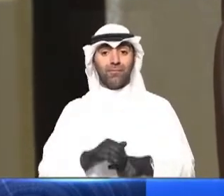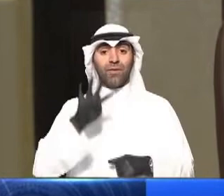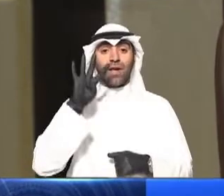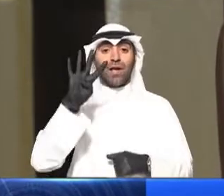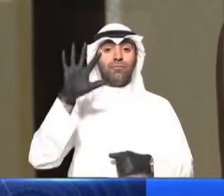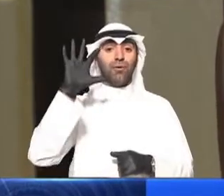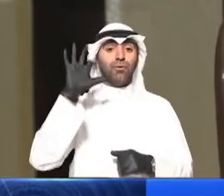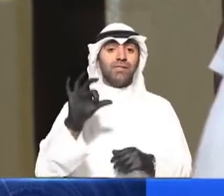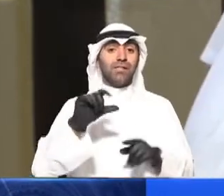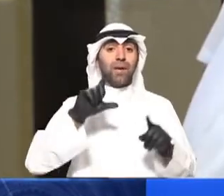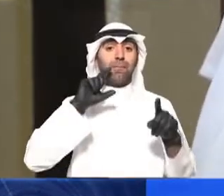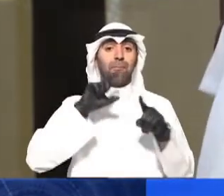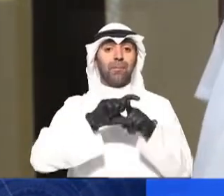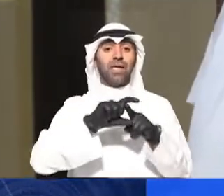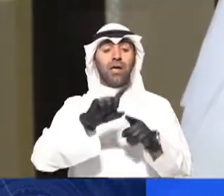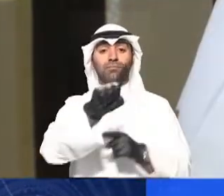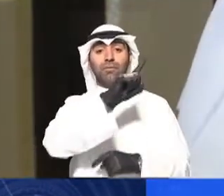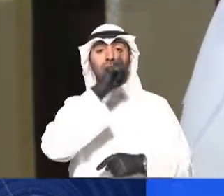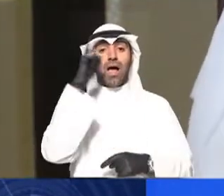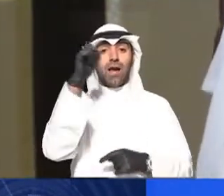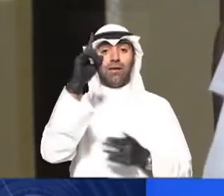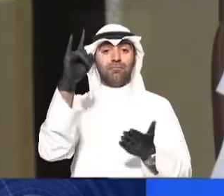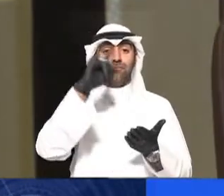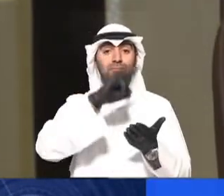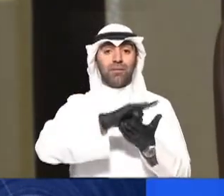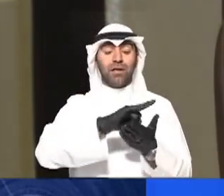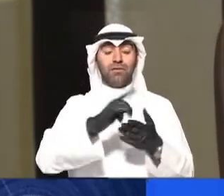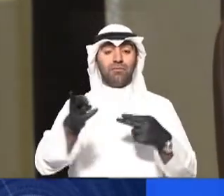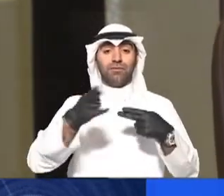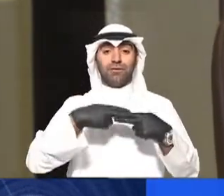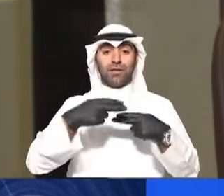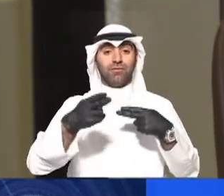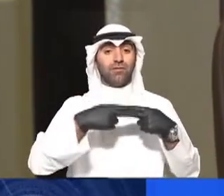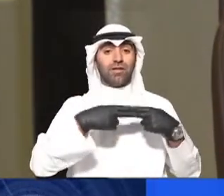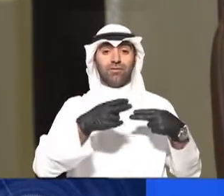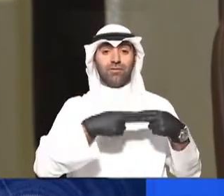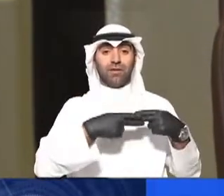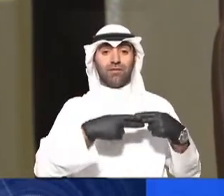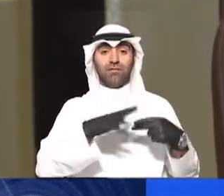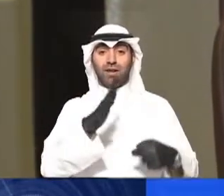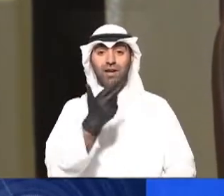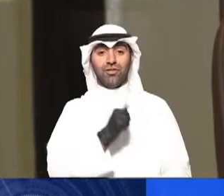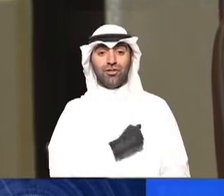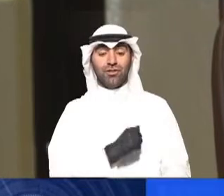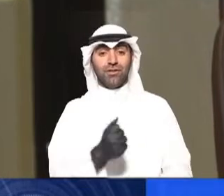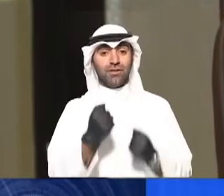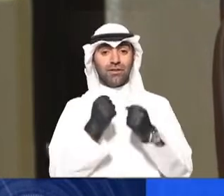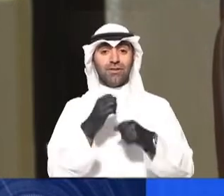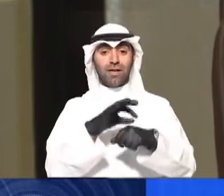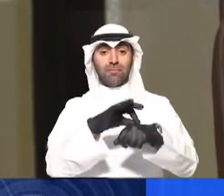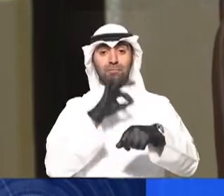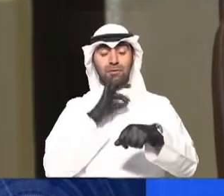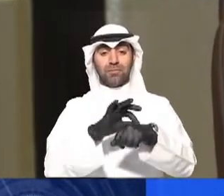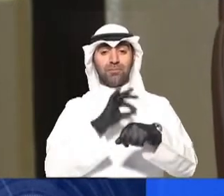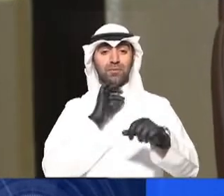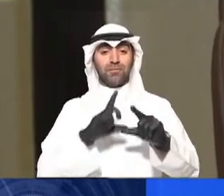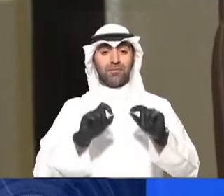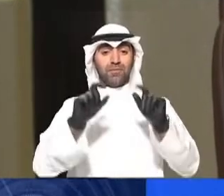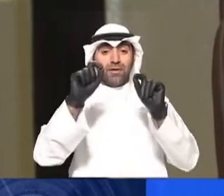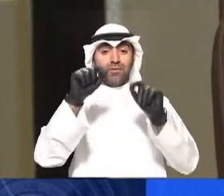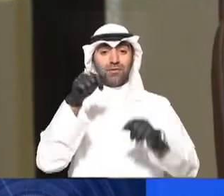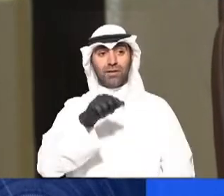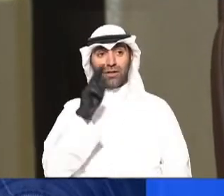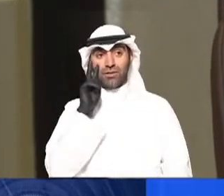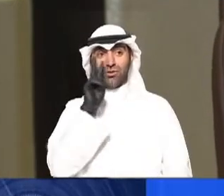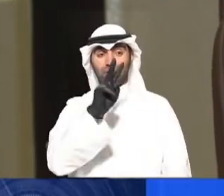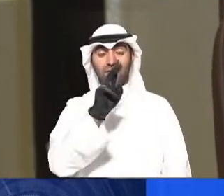94% عالميا نسبة توقف الحركة النقل الجوي في العالم. والآن جميع